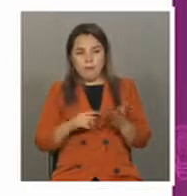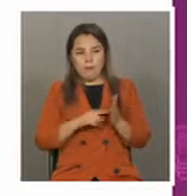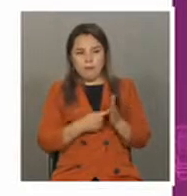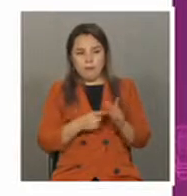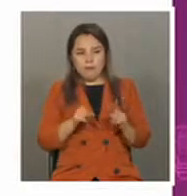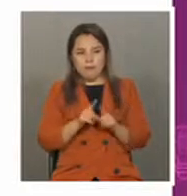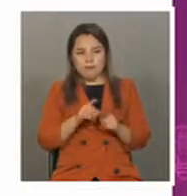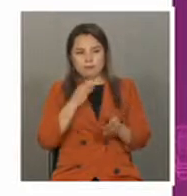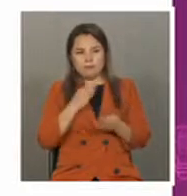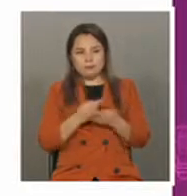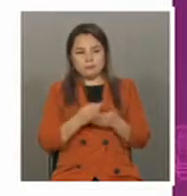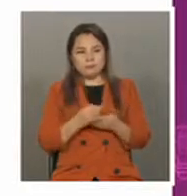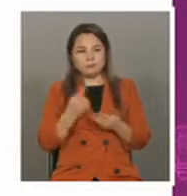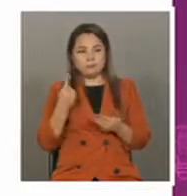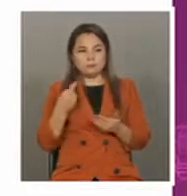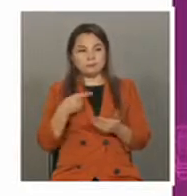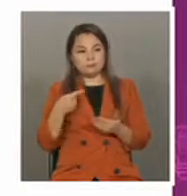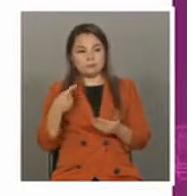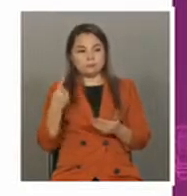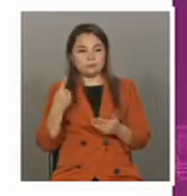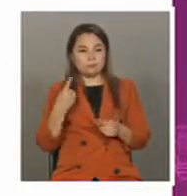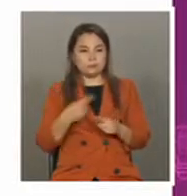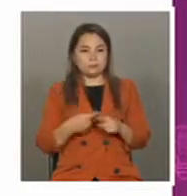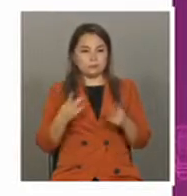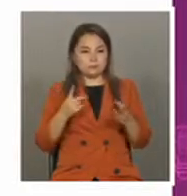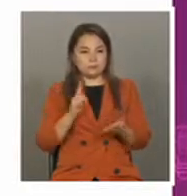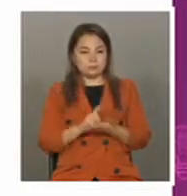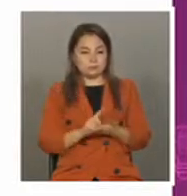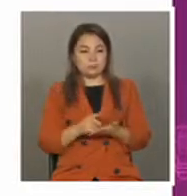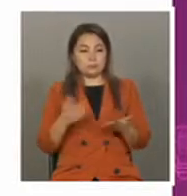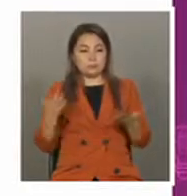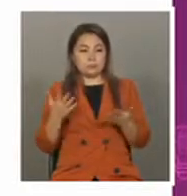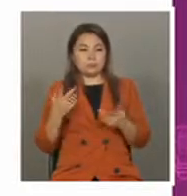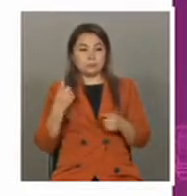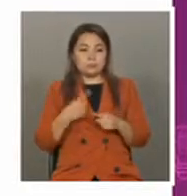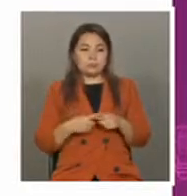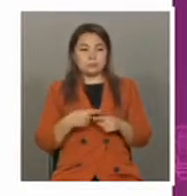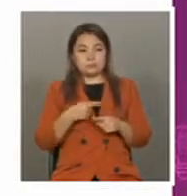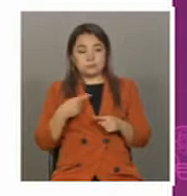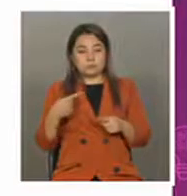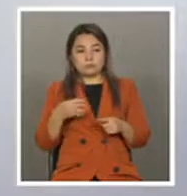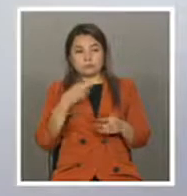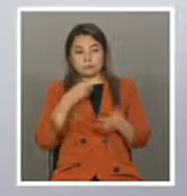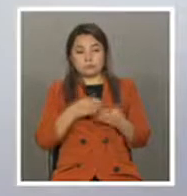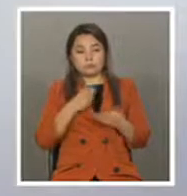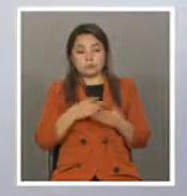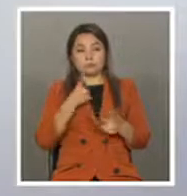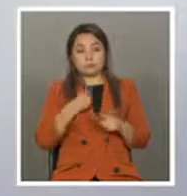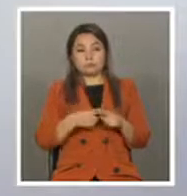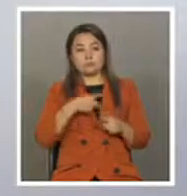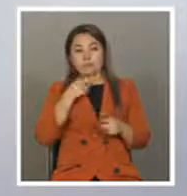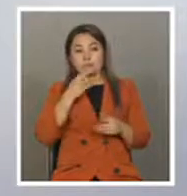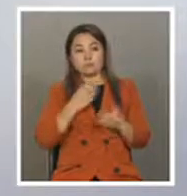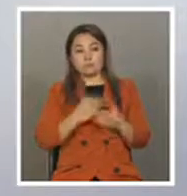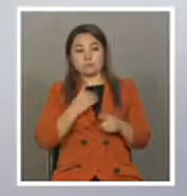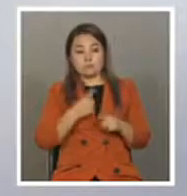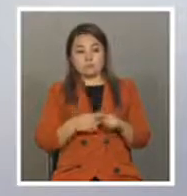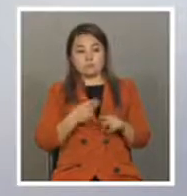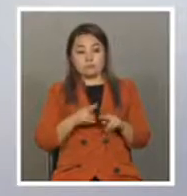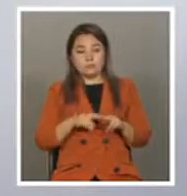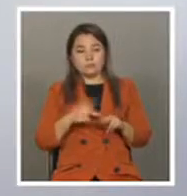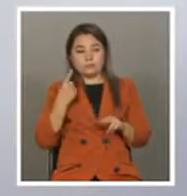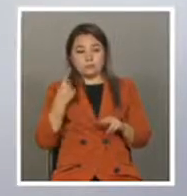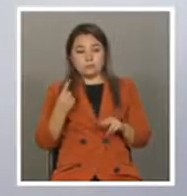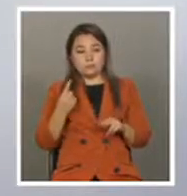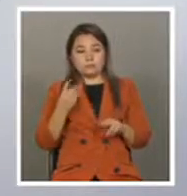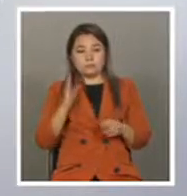шықса, бұл екі санның біреуі оң, біреуі теріс. Ал қайсы оң, қайсы теріс десеңіздер, қосында қарайсыз. Қосқанда плюс 1 болып